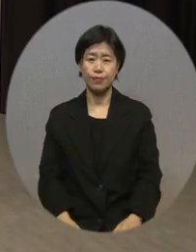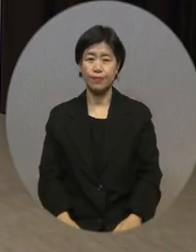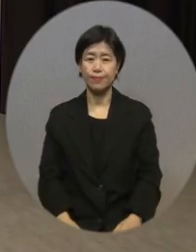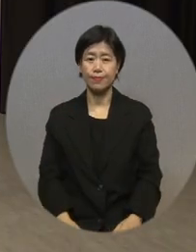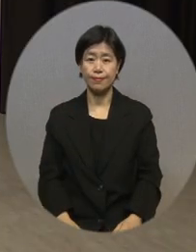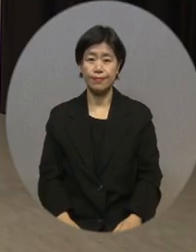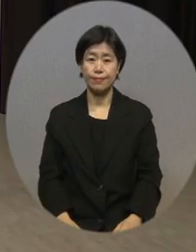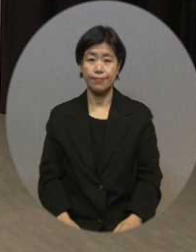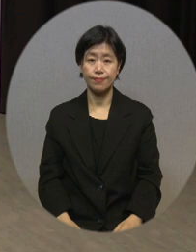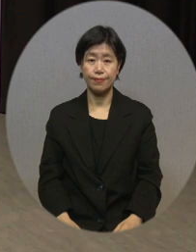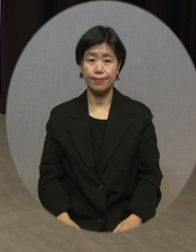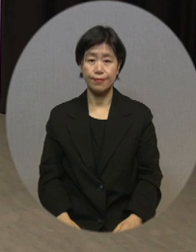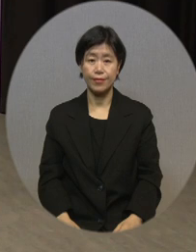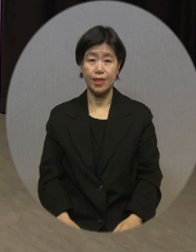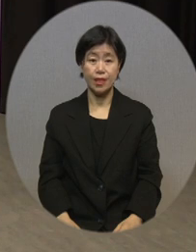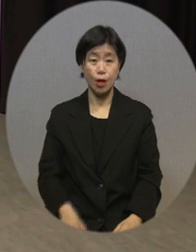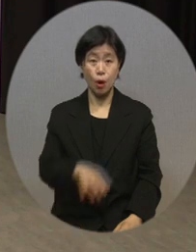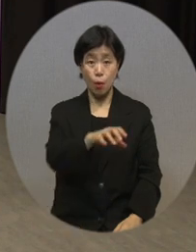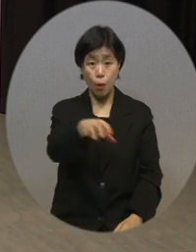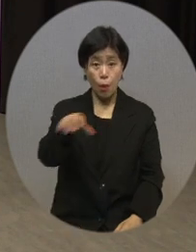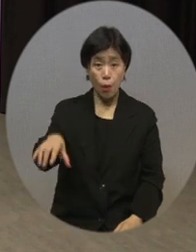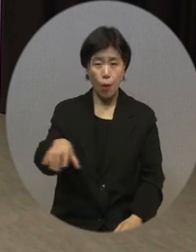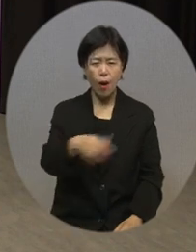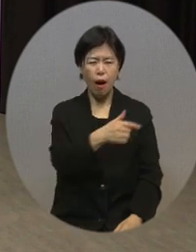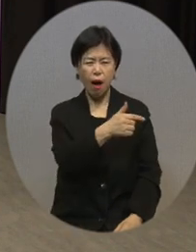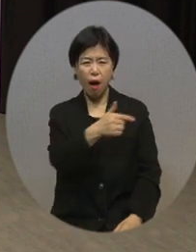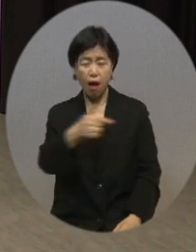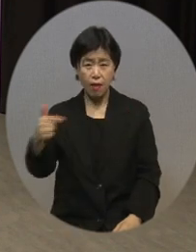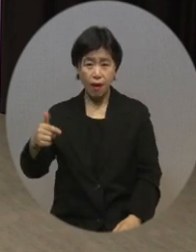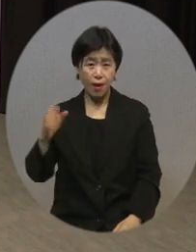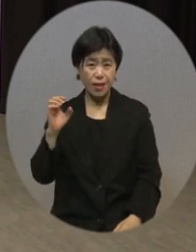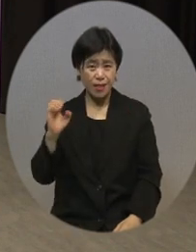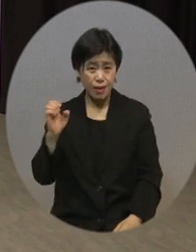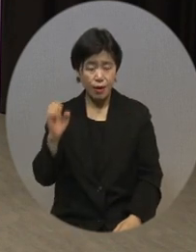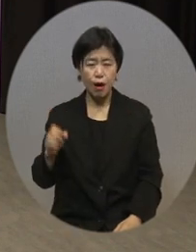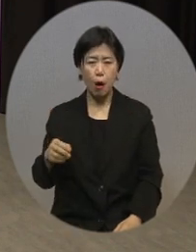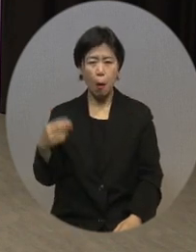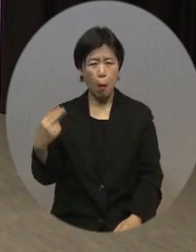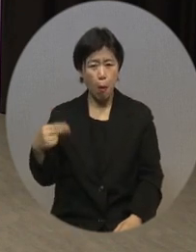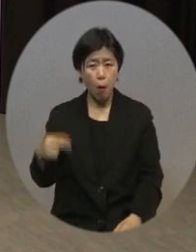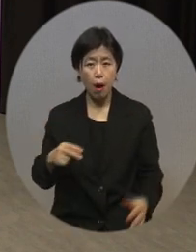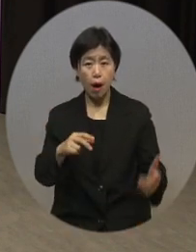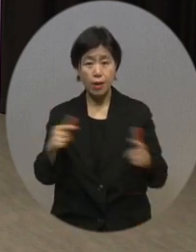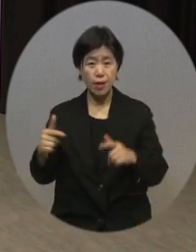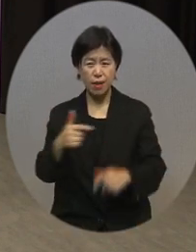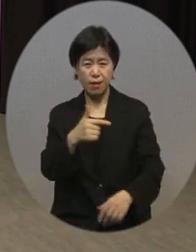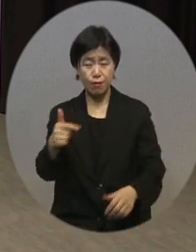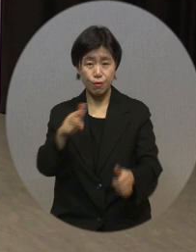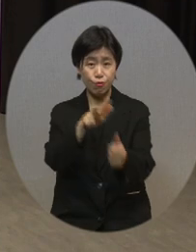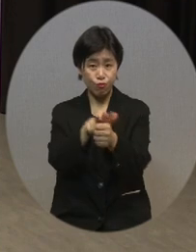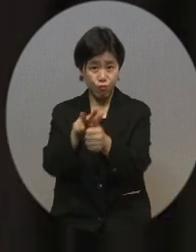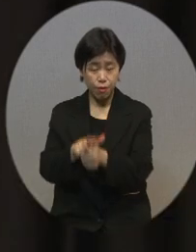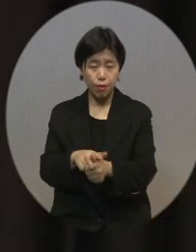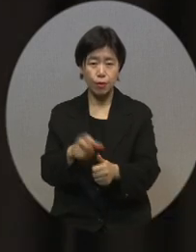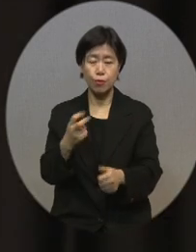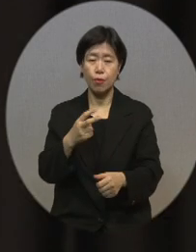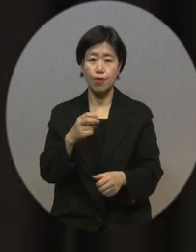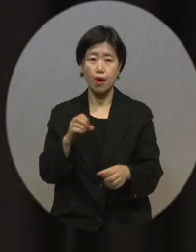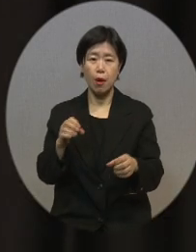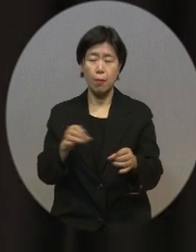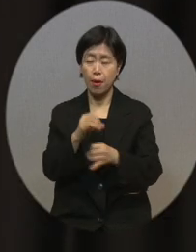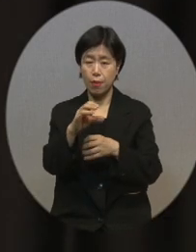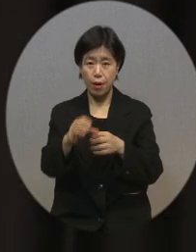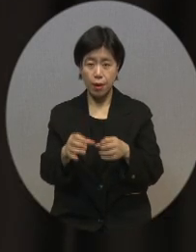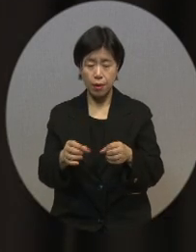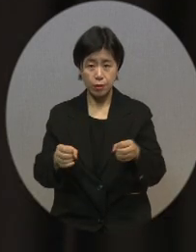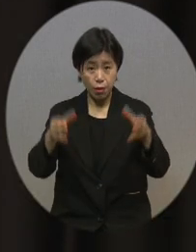이제 곳곳에 대형 마트가 예. 또는 슈퍼 마켓, 예. 뭐 백화점 예. 이런 거에